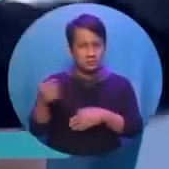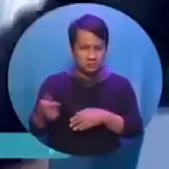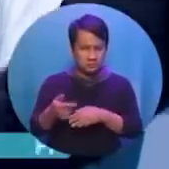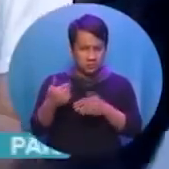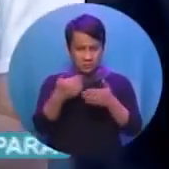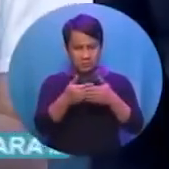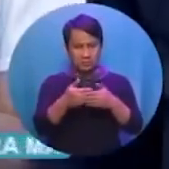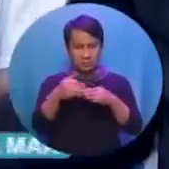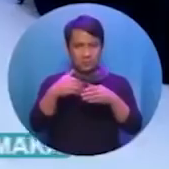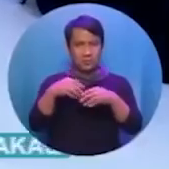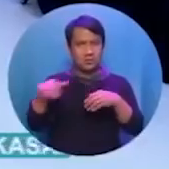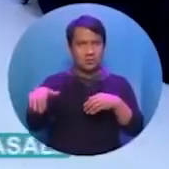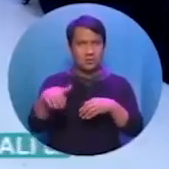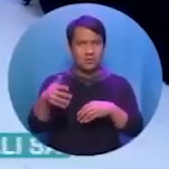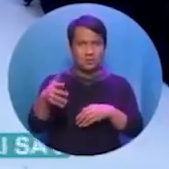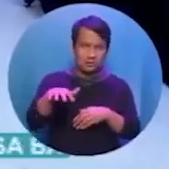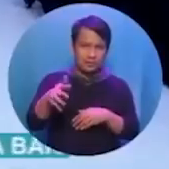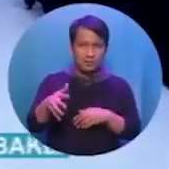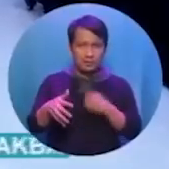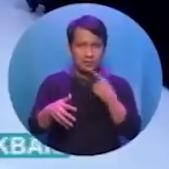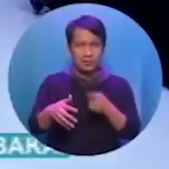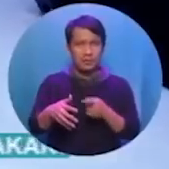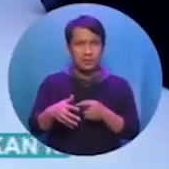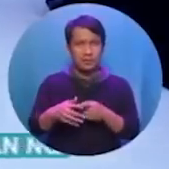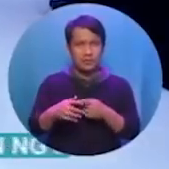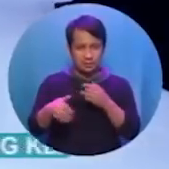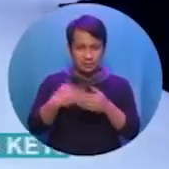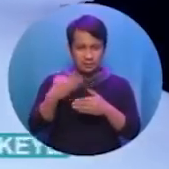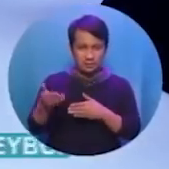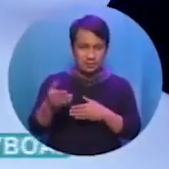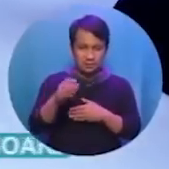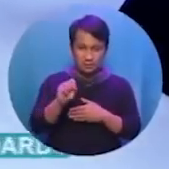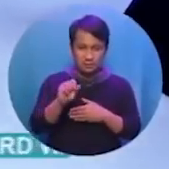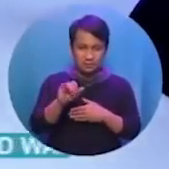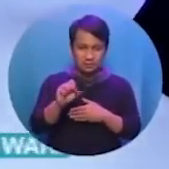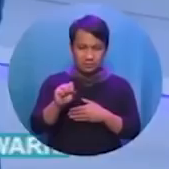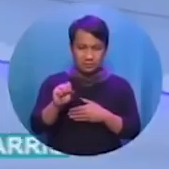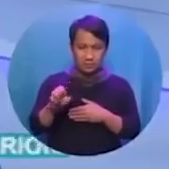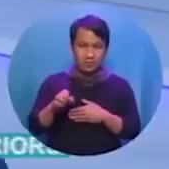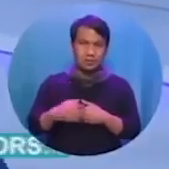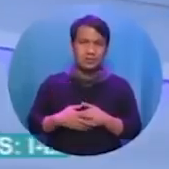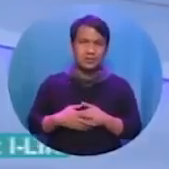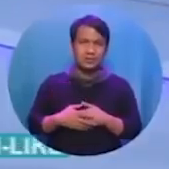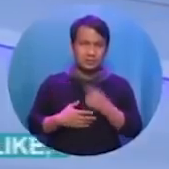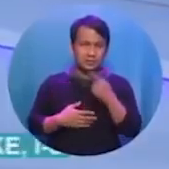malayo. Gitna lang, medya-medya. Sige, tawag na natin. Hatid pa rin ng Sosi.